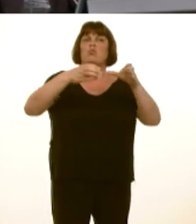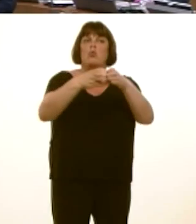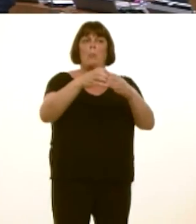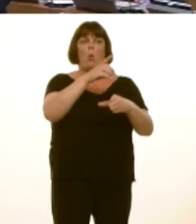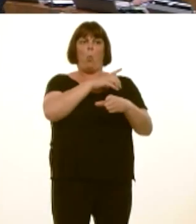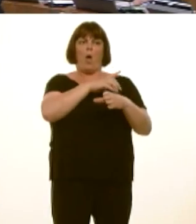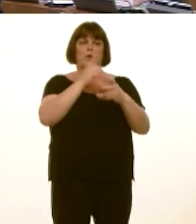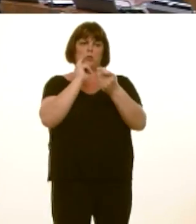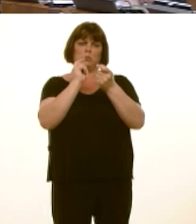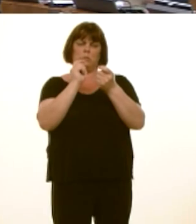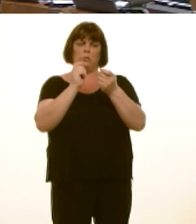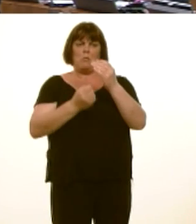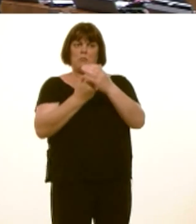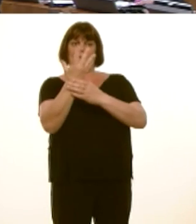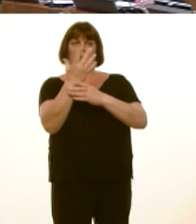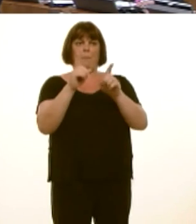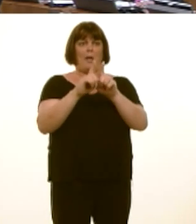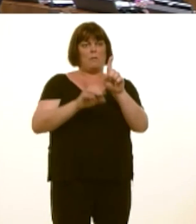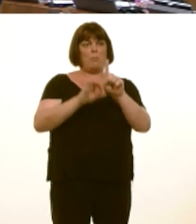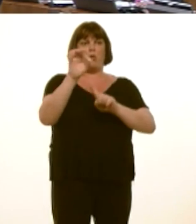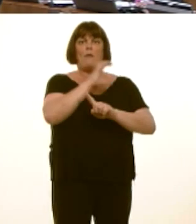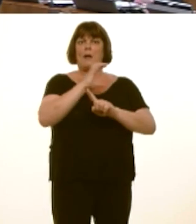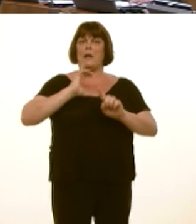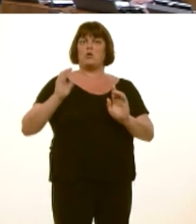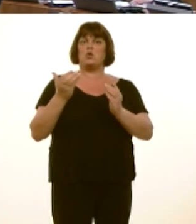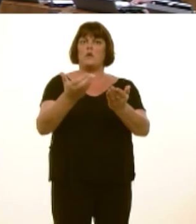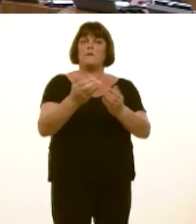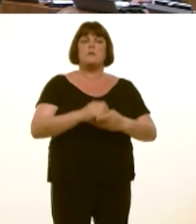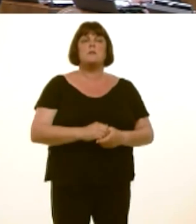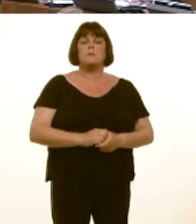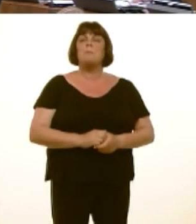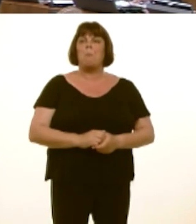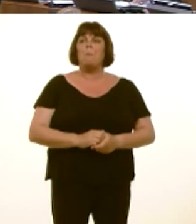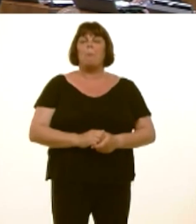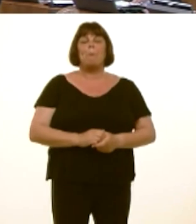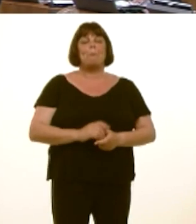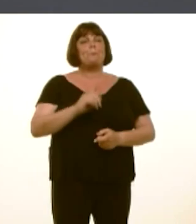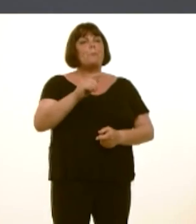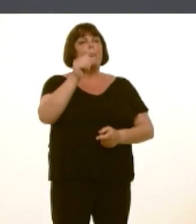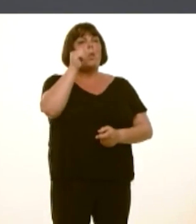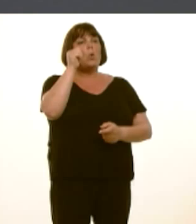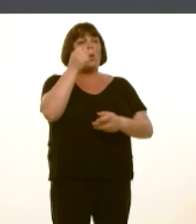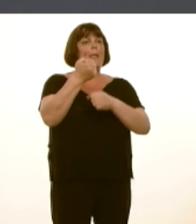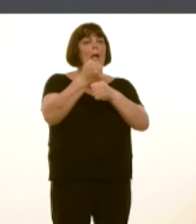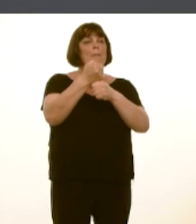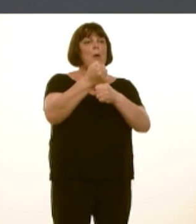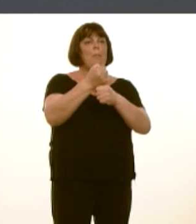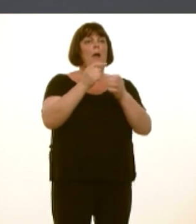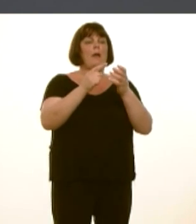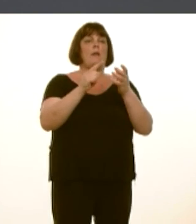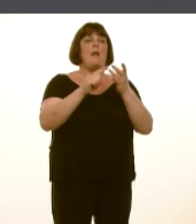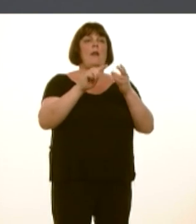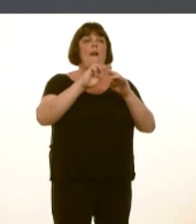Nghymru. Diolch yn fawr. Fe fyddwch chi yn ymwybodol, Prif Weinidog, o ymgyrch Mr Irfan Williams o Fangor, Hawl i